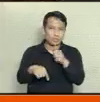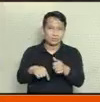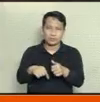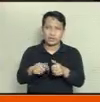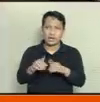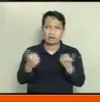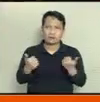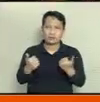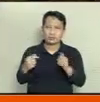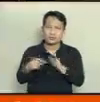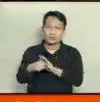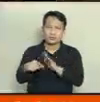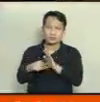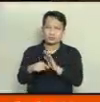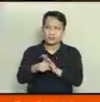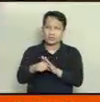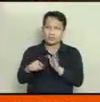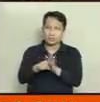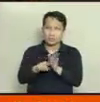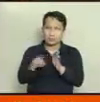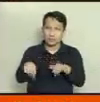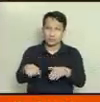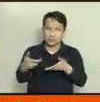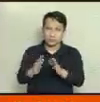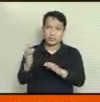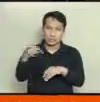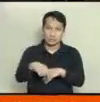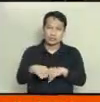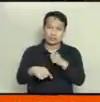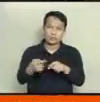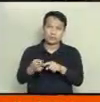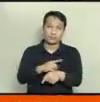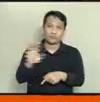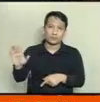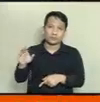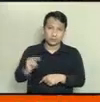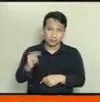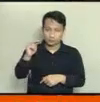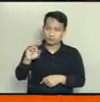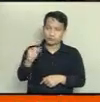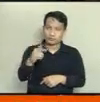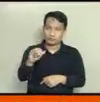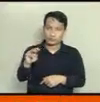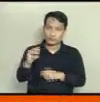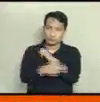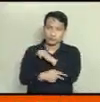paano ipapatupad ang travel ban. Ang mga babawalan na kasi makapasok sa bansa ay yung mga galing sa North Zhongshan